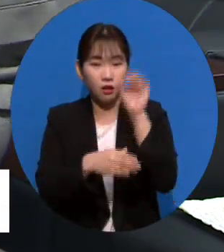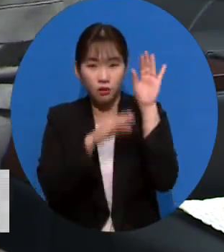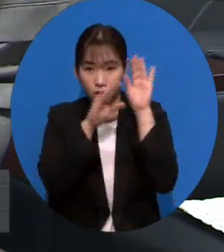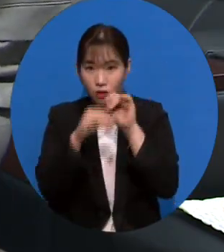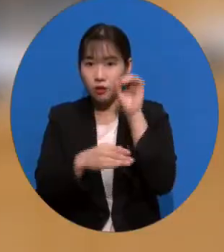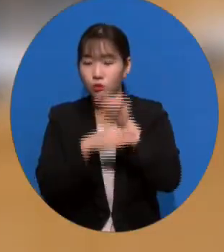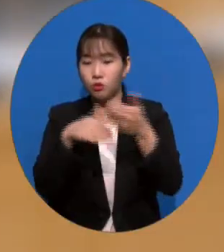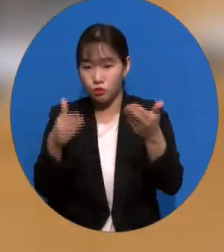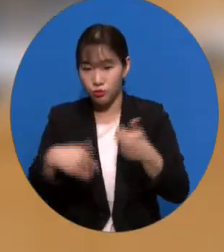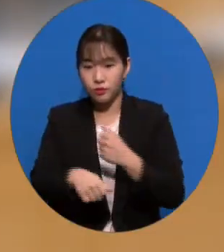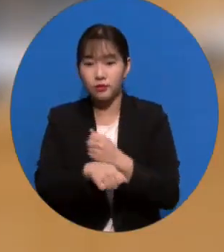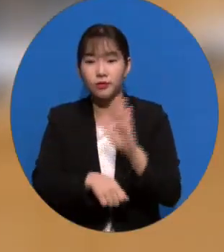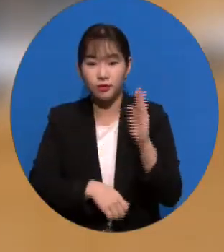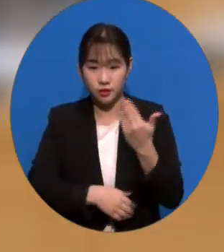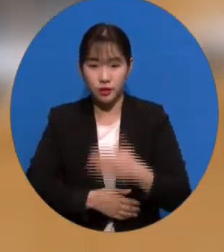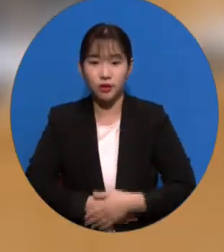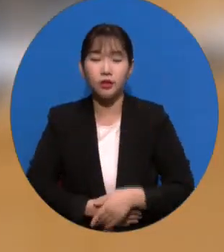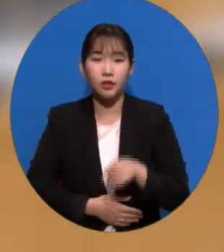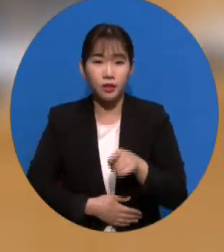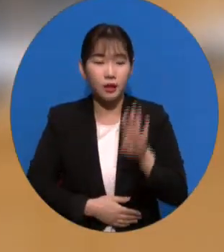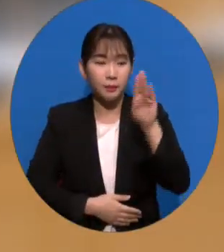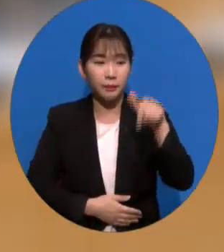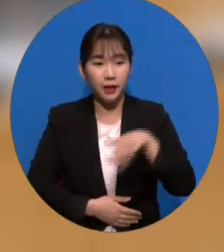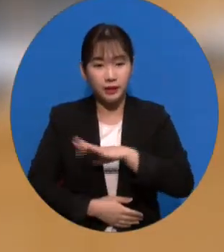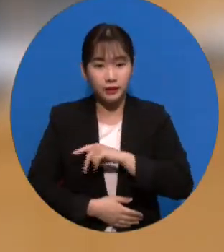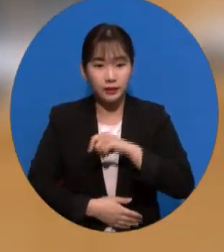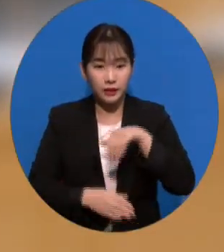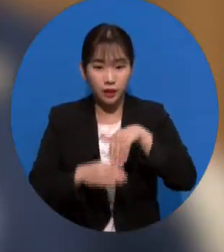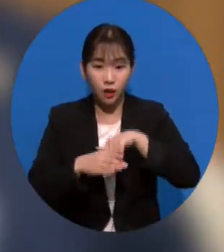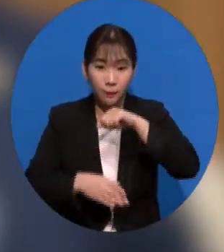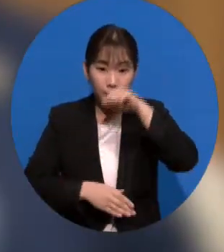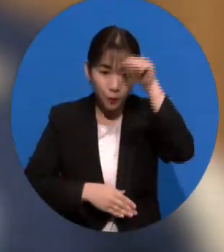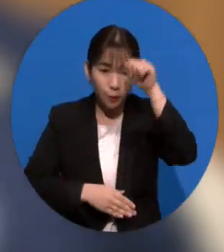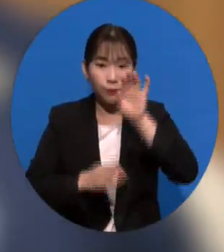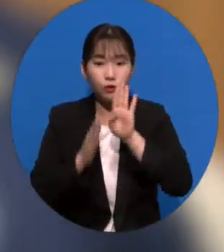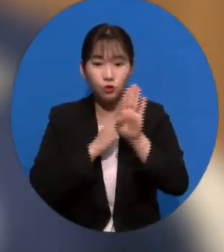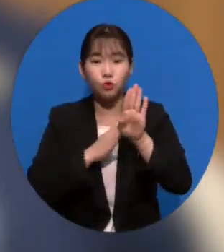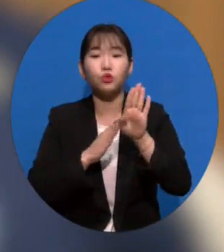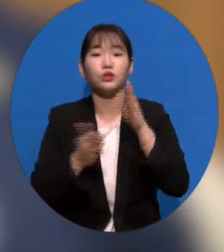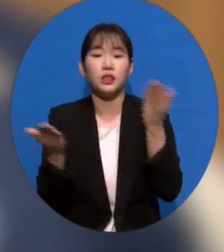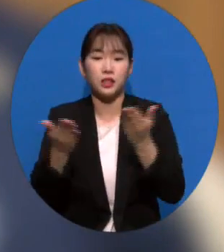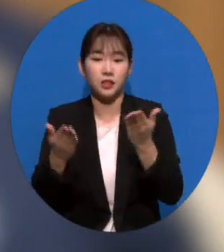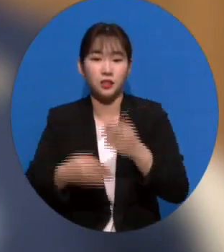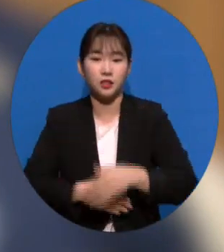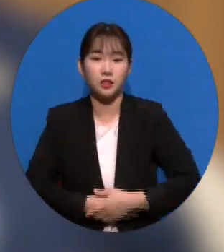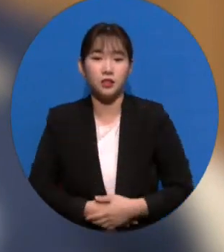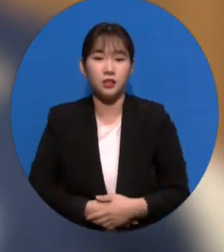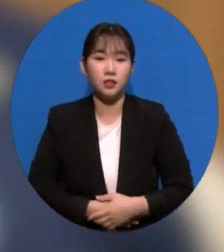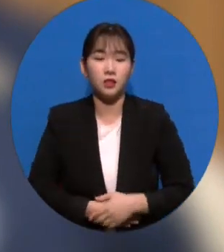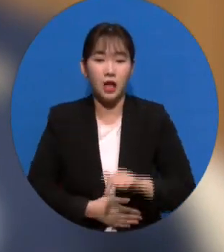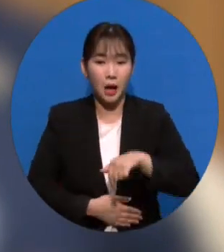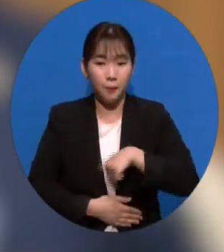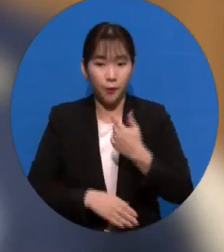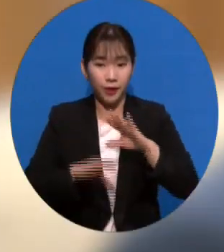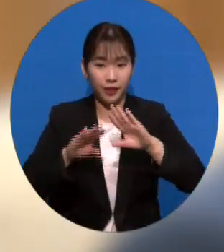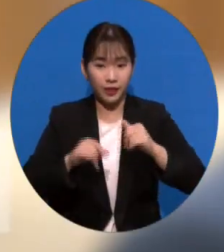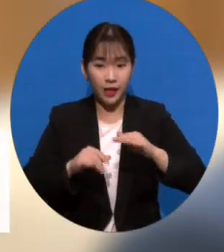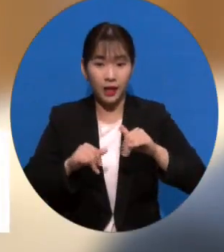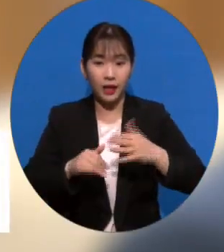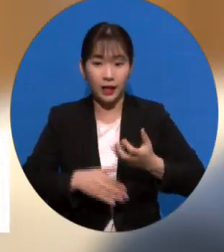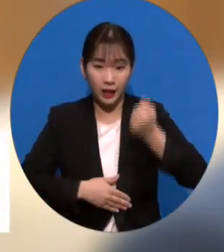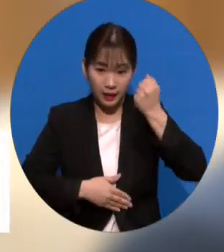해줬으니까. 이는 박 의원이 선출직 신분이 된 이후의 일입니다. 자신의 토지